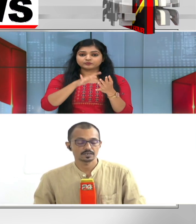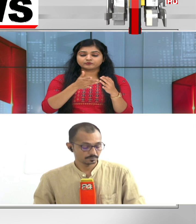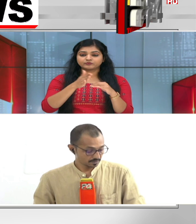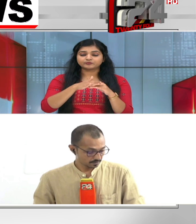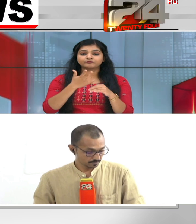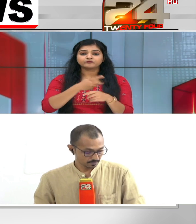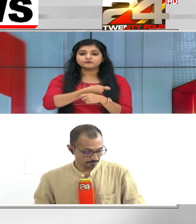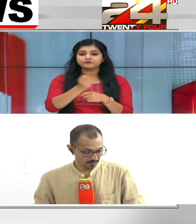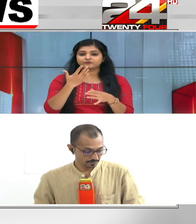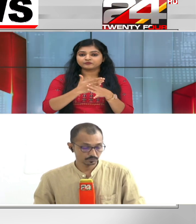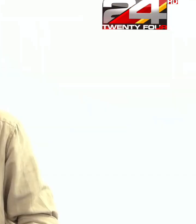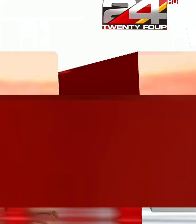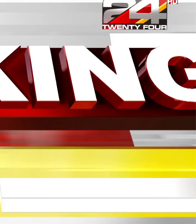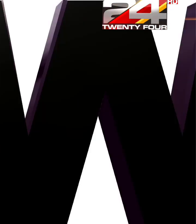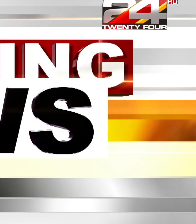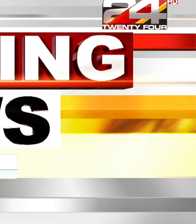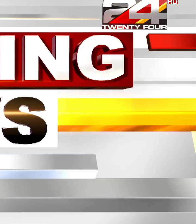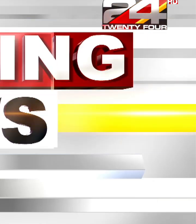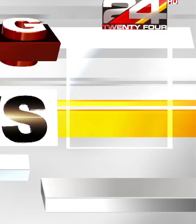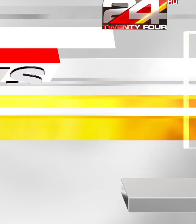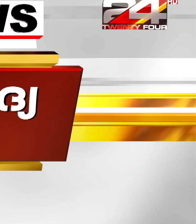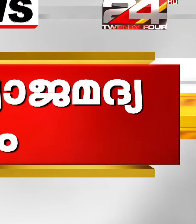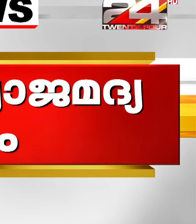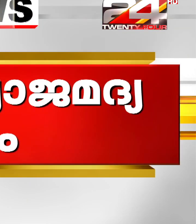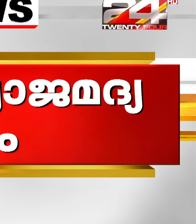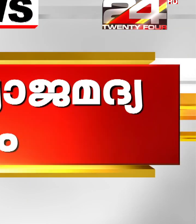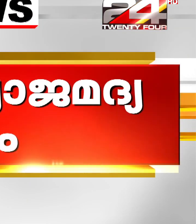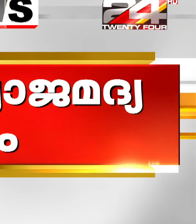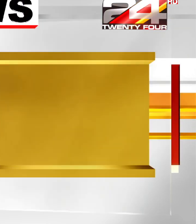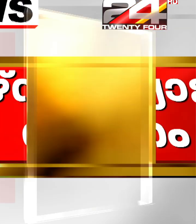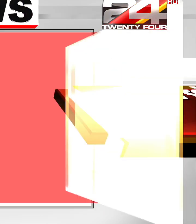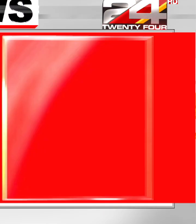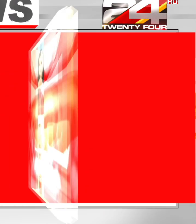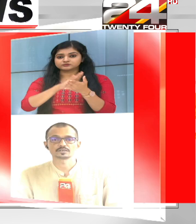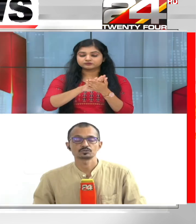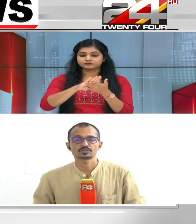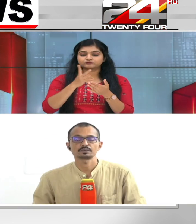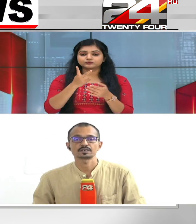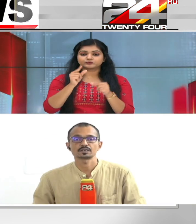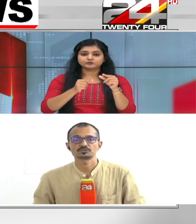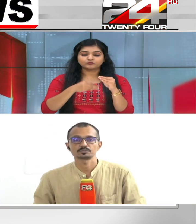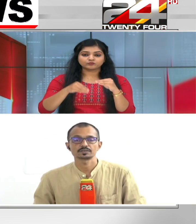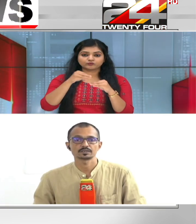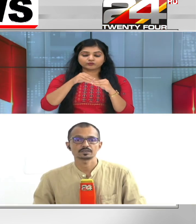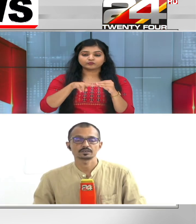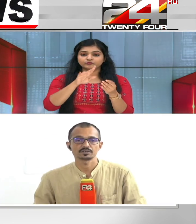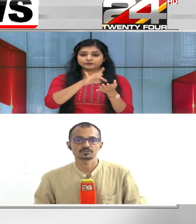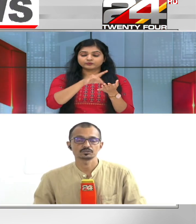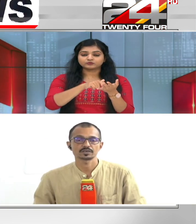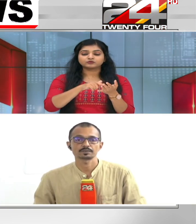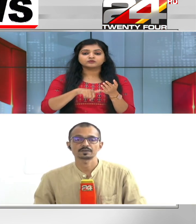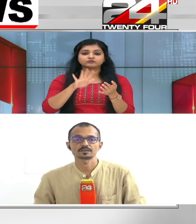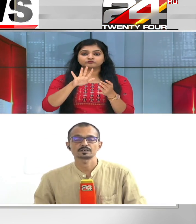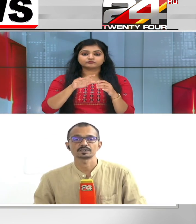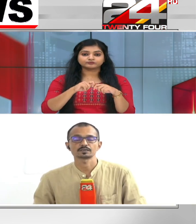മത്സ്യത്തൊഴിലാളികളായ എബ്രഹാം അതുപോലെ തന്നെ ശരത് കുമാർ എന്നിവരാണ് മരിച്ചത്. അങ്ങനെ വിഴിപ്പുരത്ത് ഇപ്പോൾ മരണം 13. ചെങ്കൽപ്പേട്ടിൽ 5 പേരും നേരത്തെ മരിച്ചിരുന്നു.